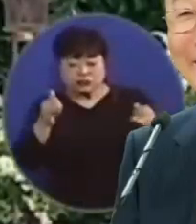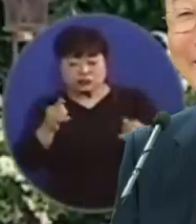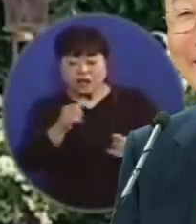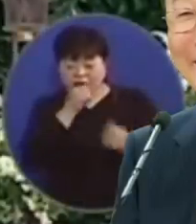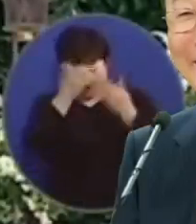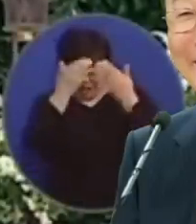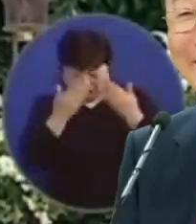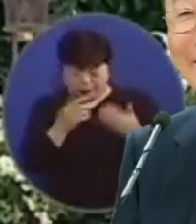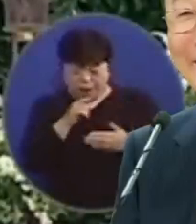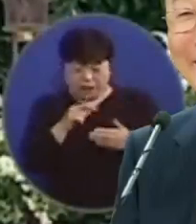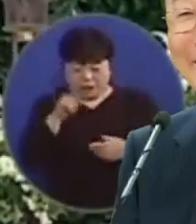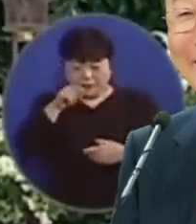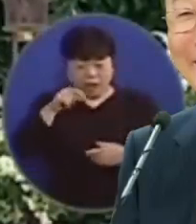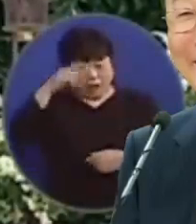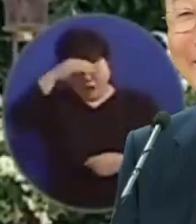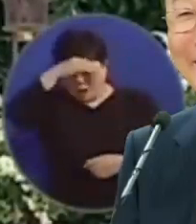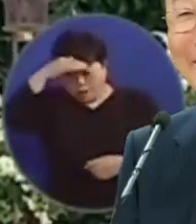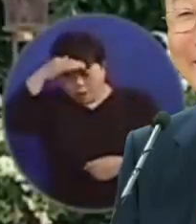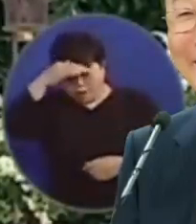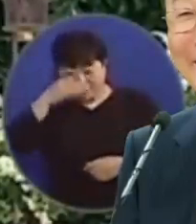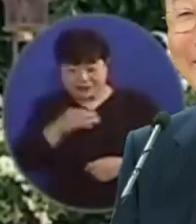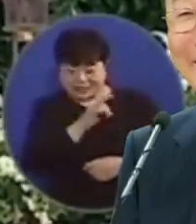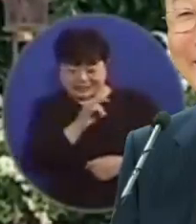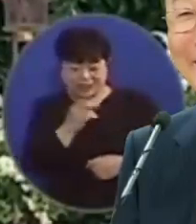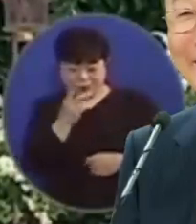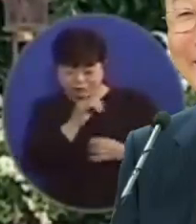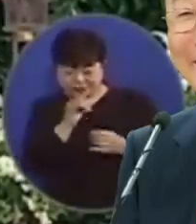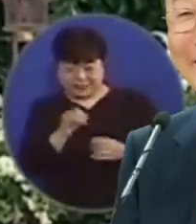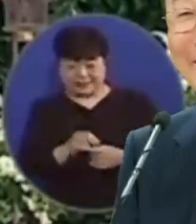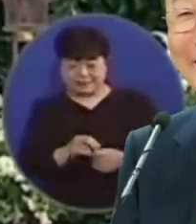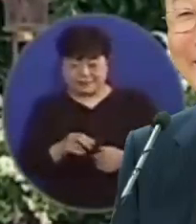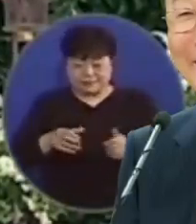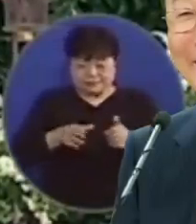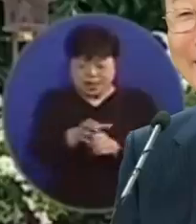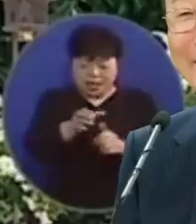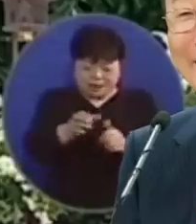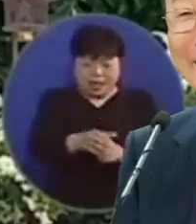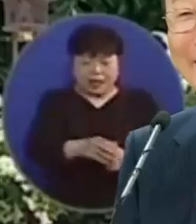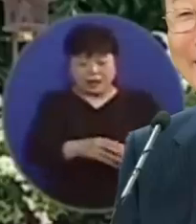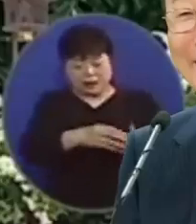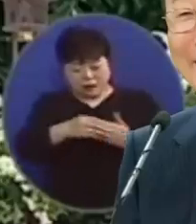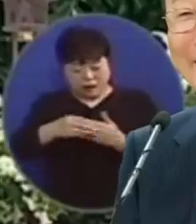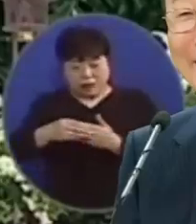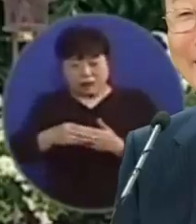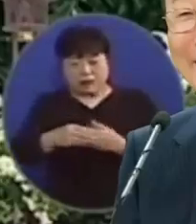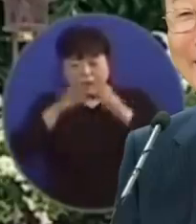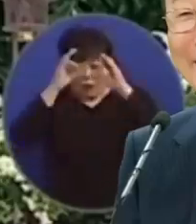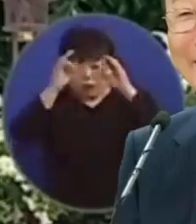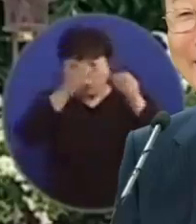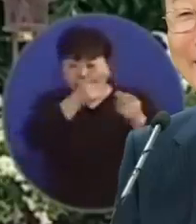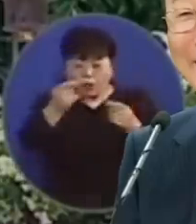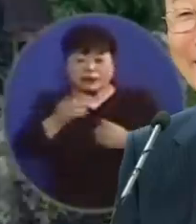감방에서 밖을 내다보면서 한 사람 두 사람 처형장으로 끌려가는 것을 보는 것과 같다.